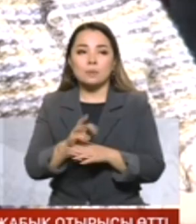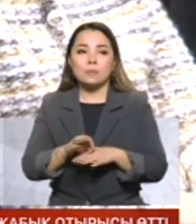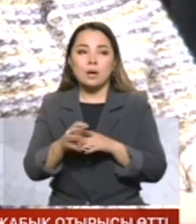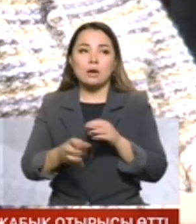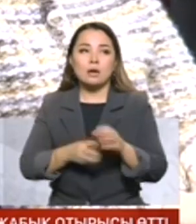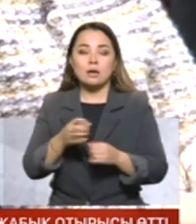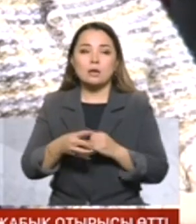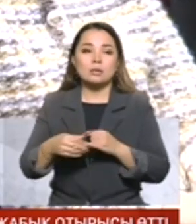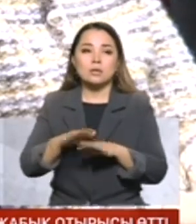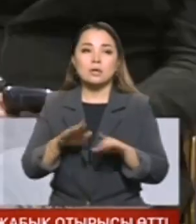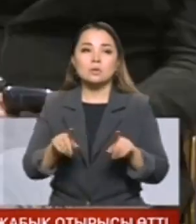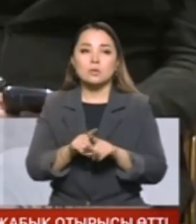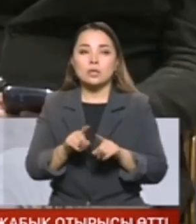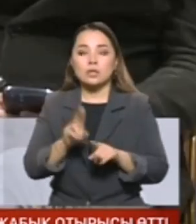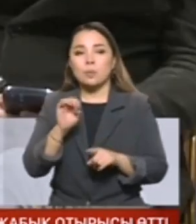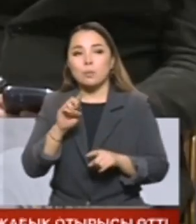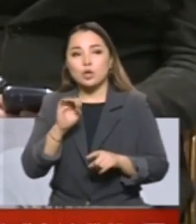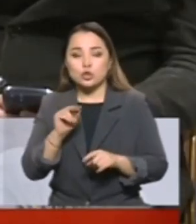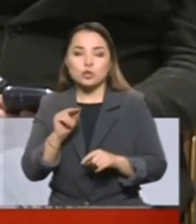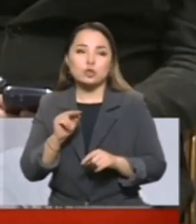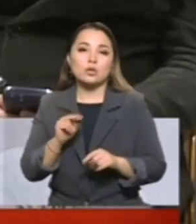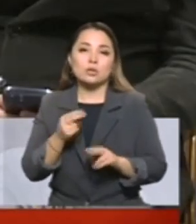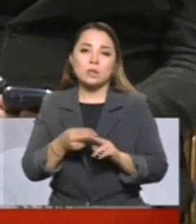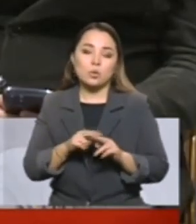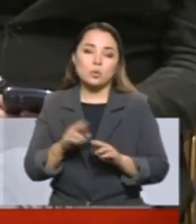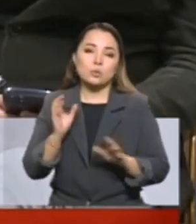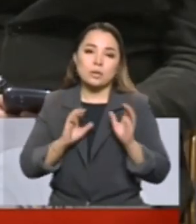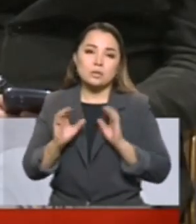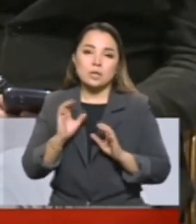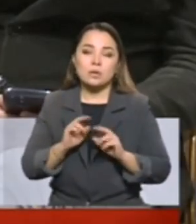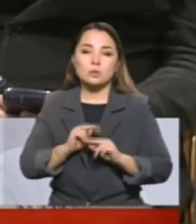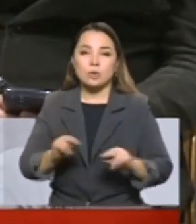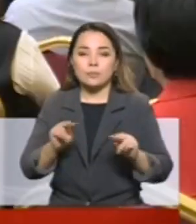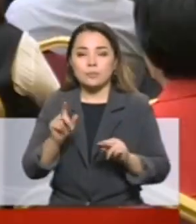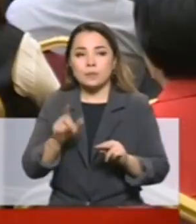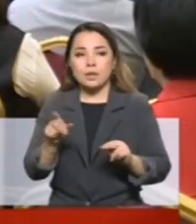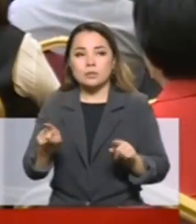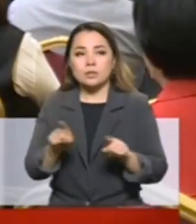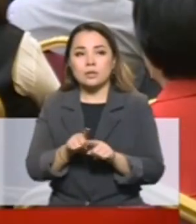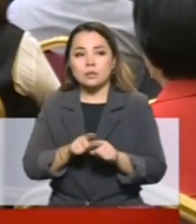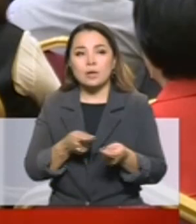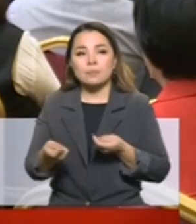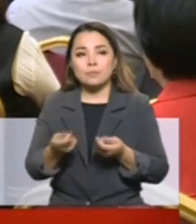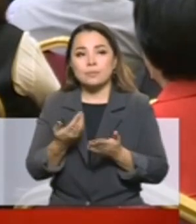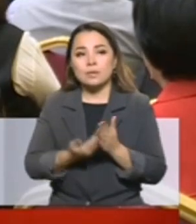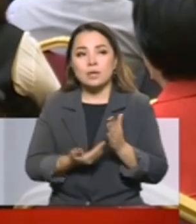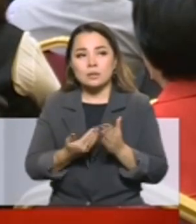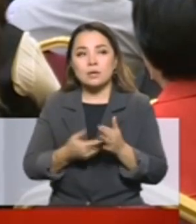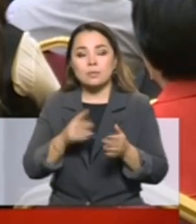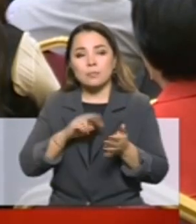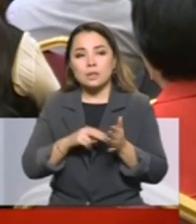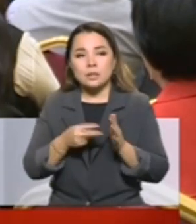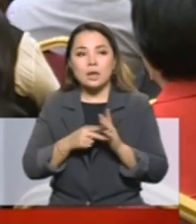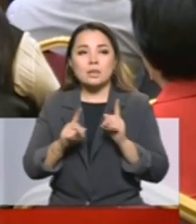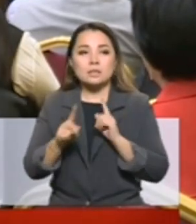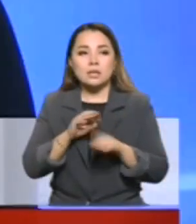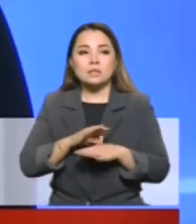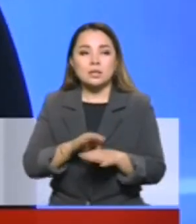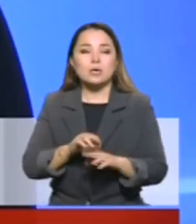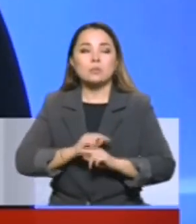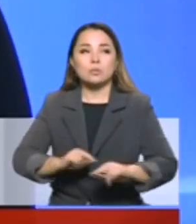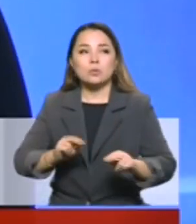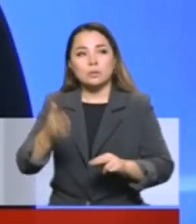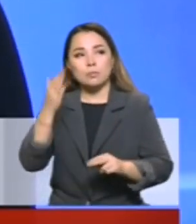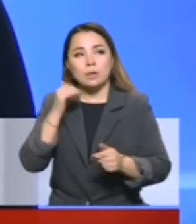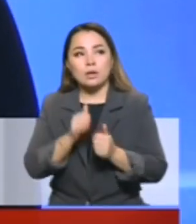халықаралық алаңда Кембридж университетінің ұстаздары, шетелдік мамандар мен сарапшылар түрлі тақырыпта пленарлық сессияға қатысып, ұстаздармен